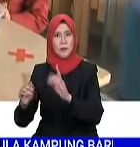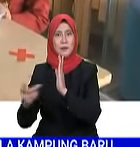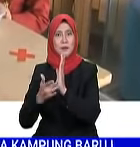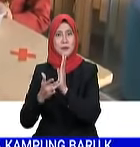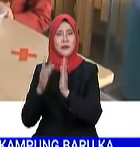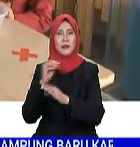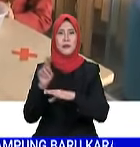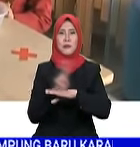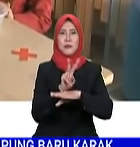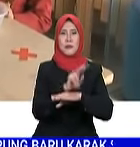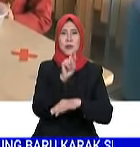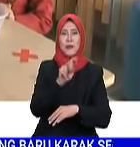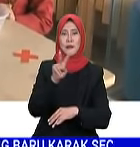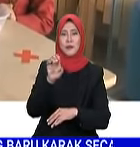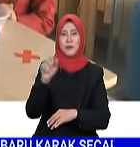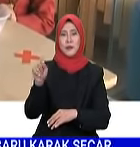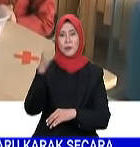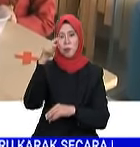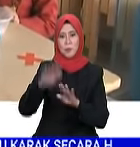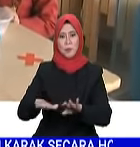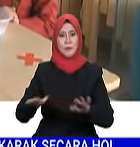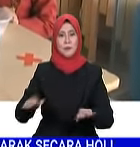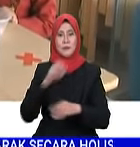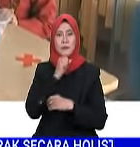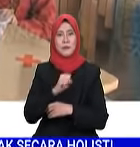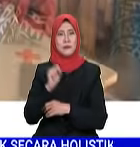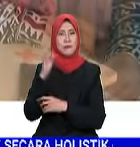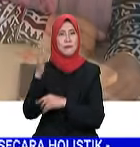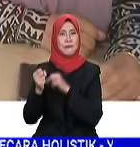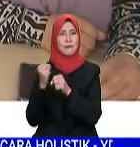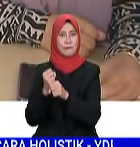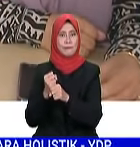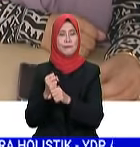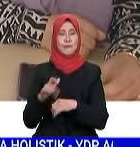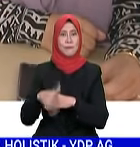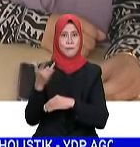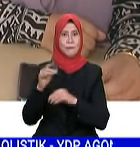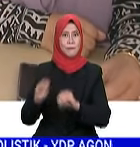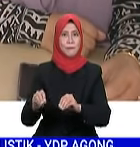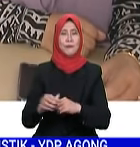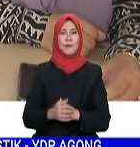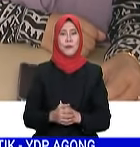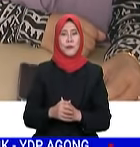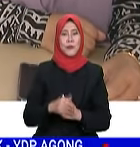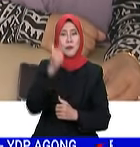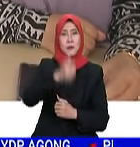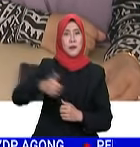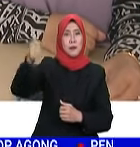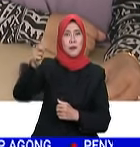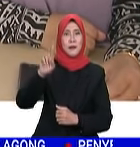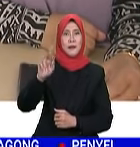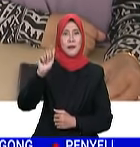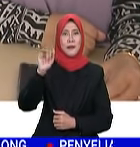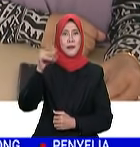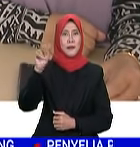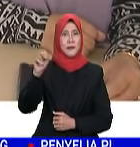dan vocational TVET untuk kanak-kanak seawal usia 5 tahun. Jelas Ketua Program Exploria Raihan Musa,